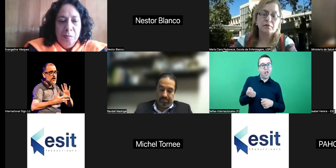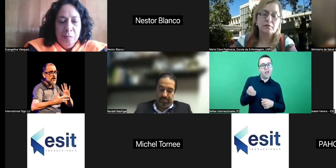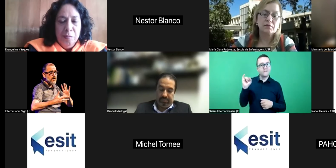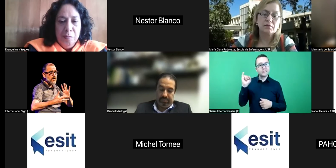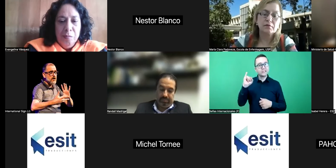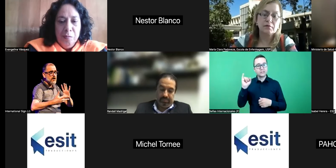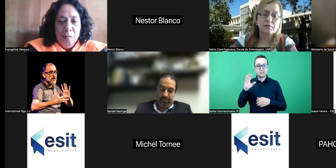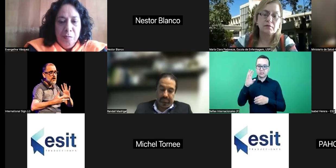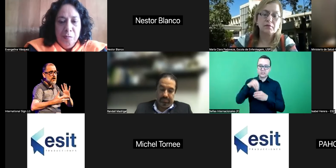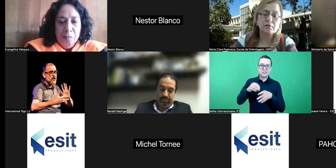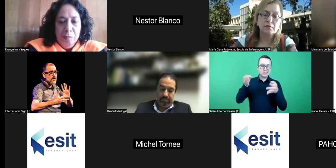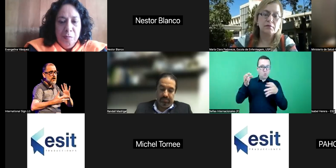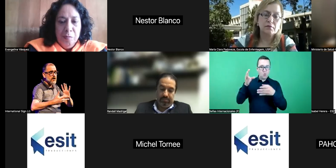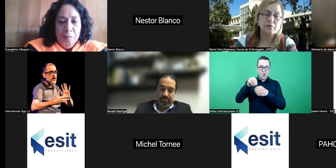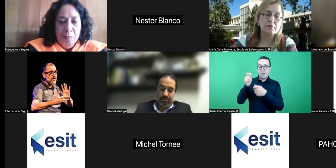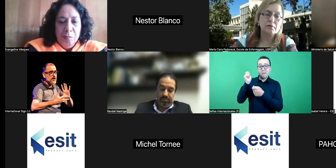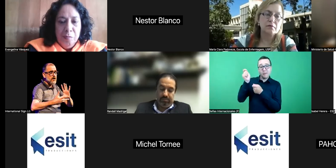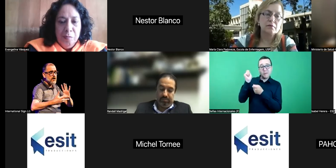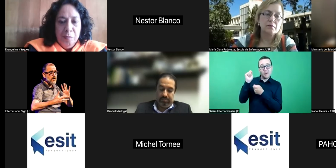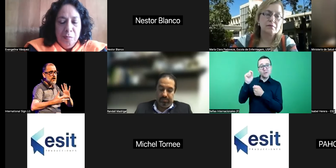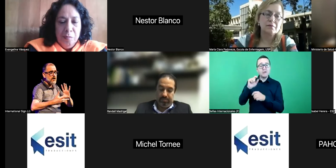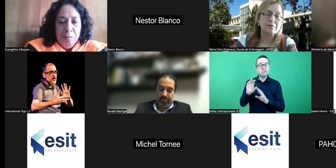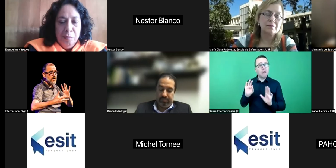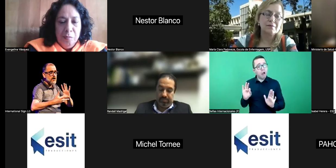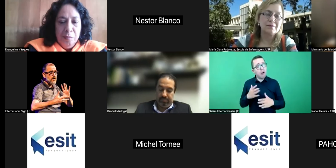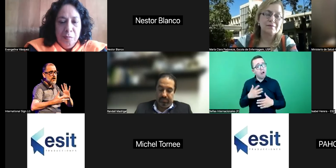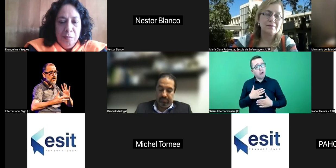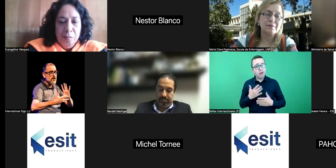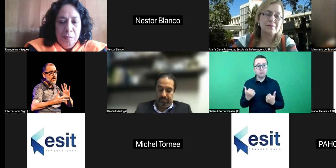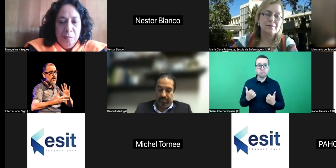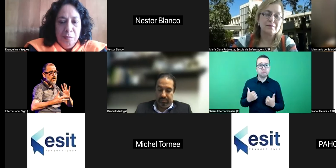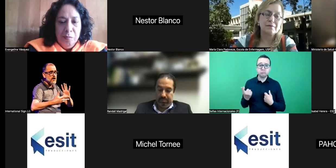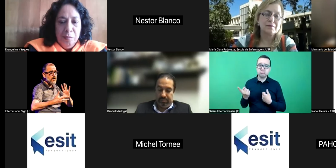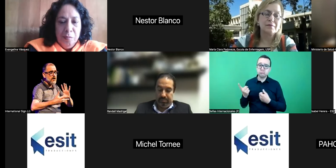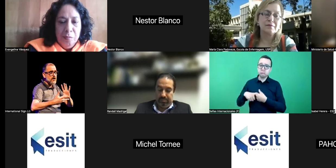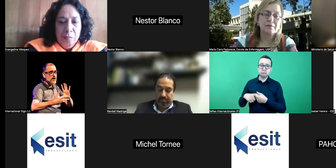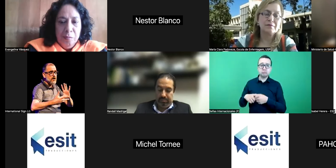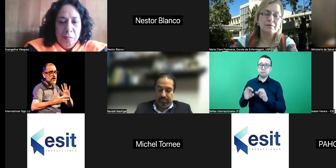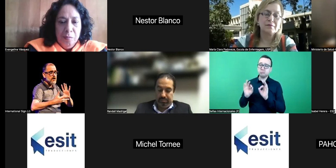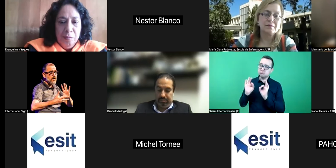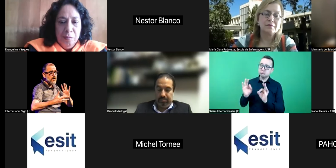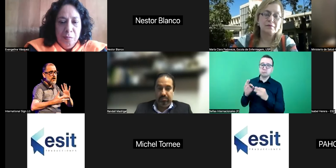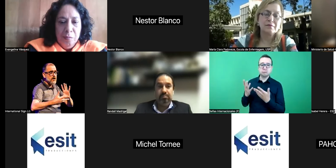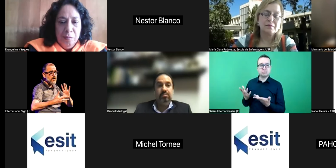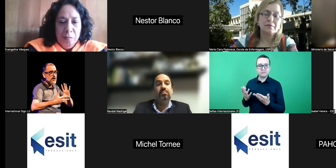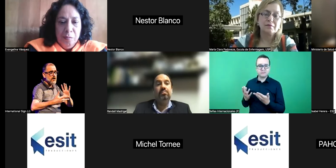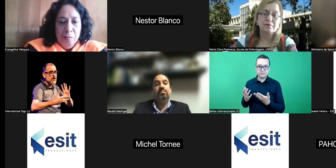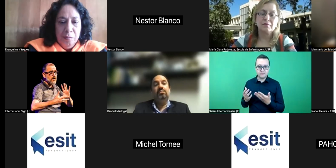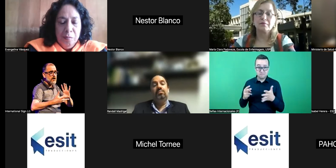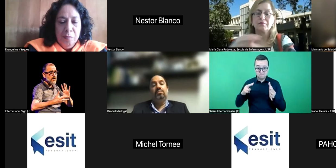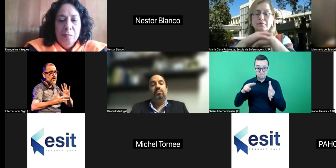qui ont plus de couverture en termes de prise en charge des soins,